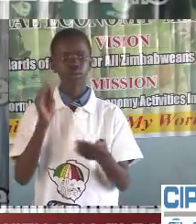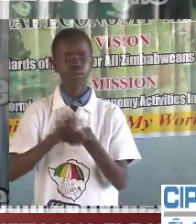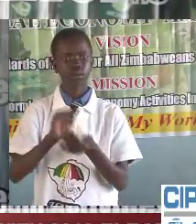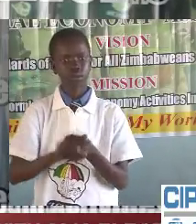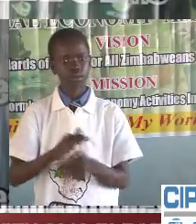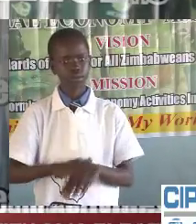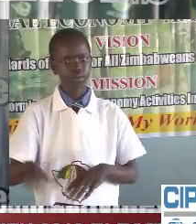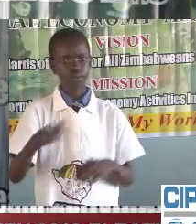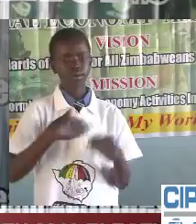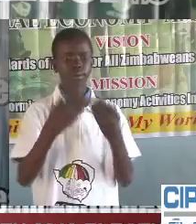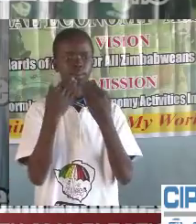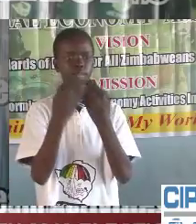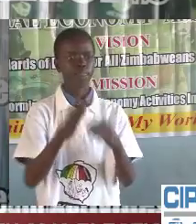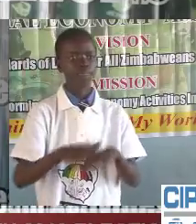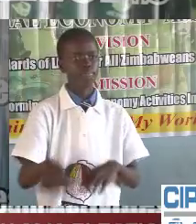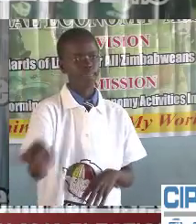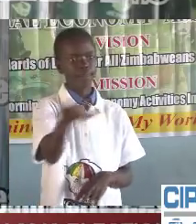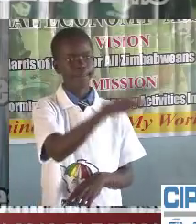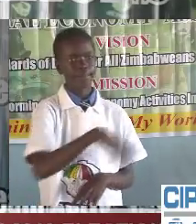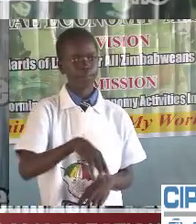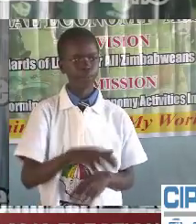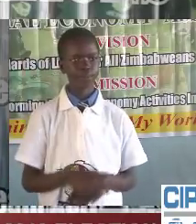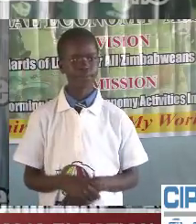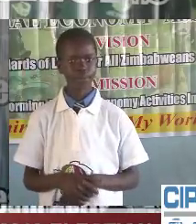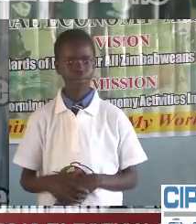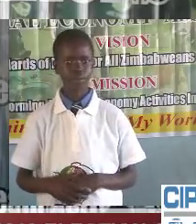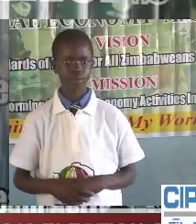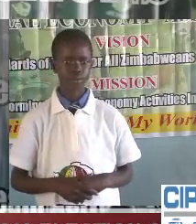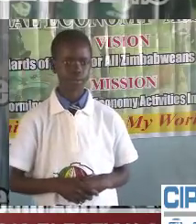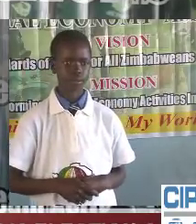vakwazisanawo nevanhu. President sanganai nevanhu.